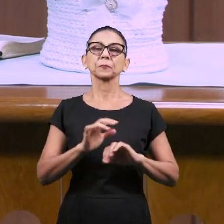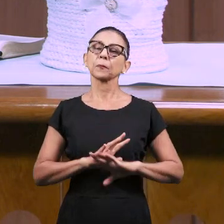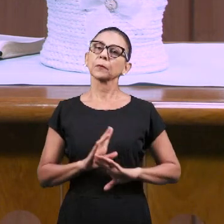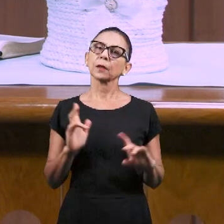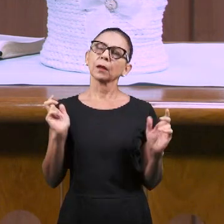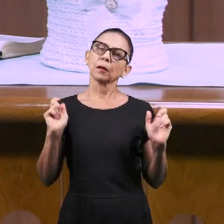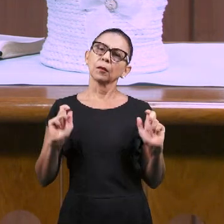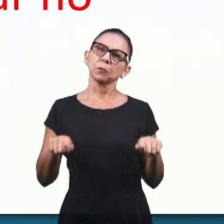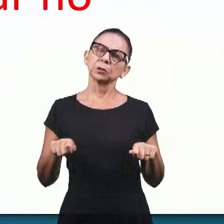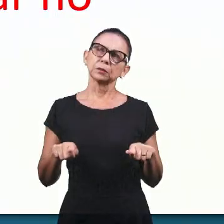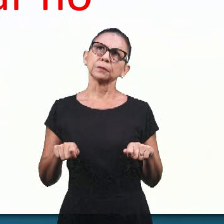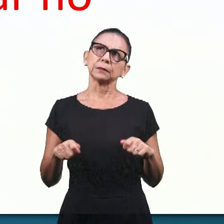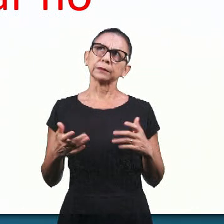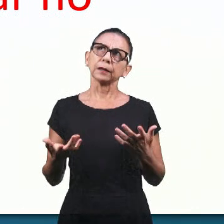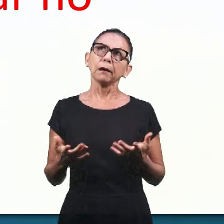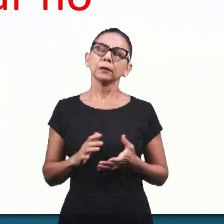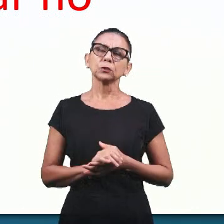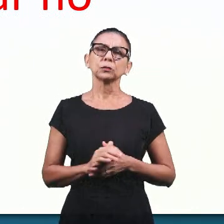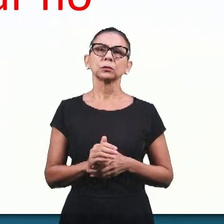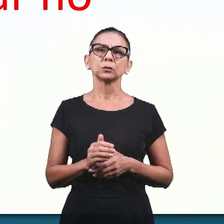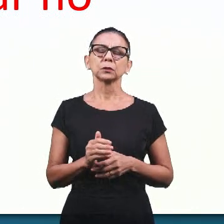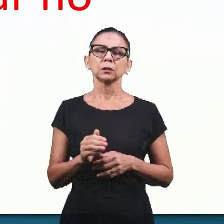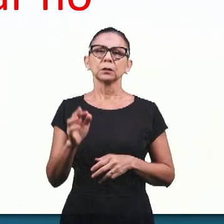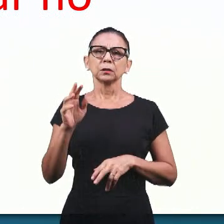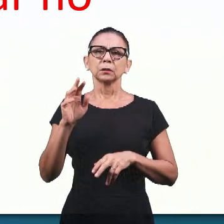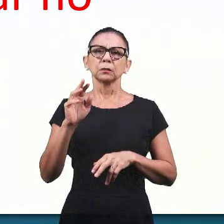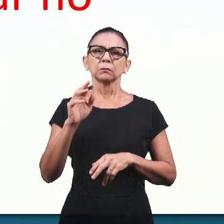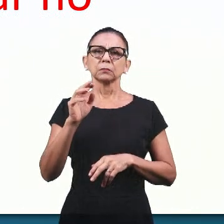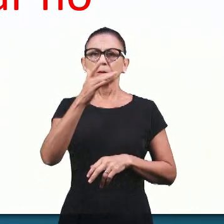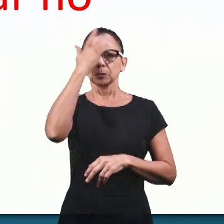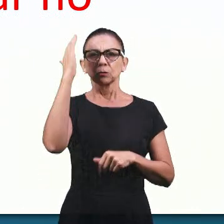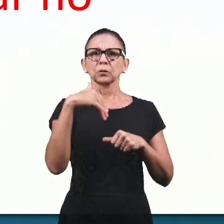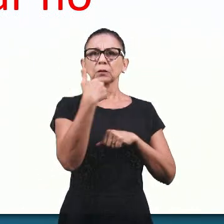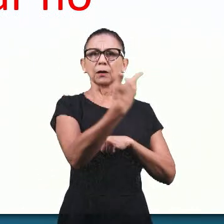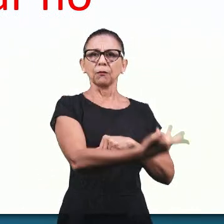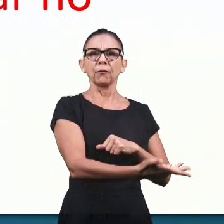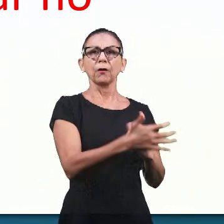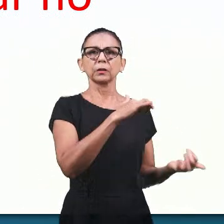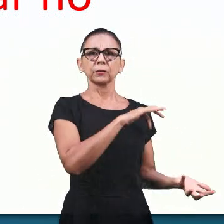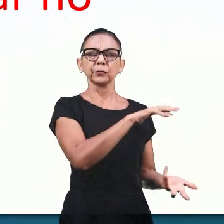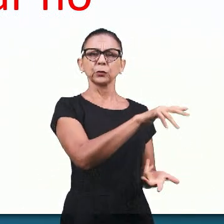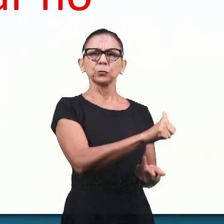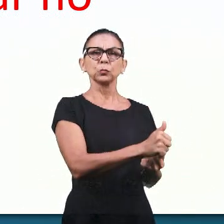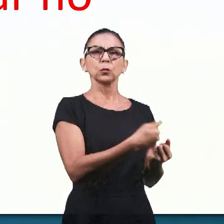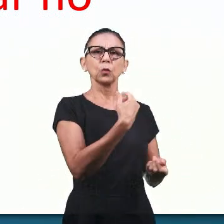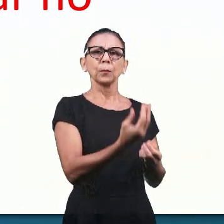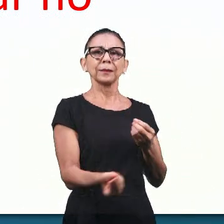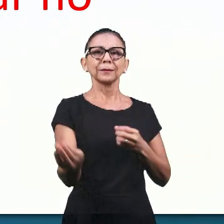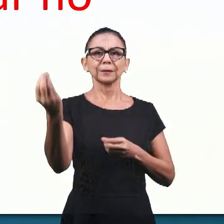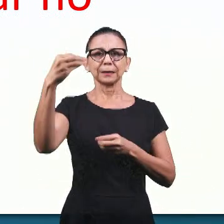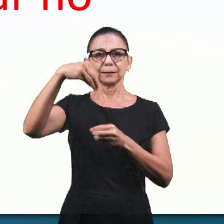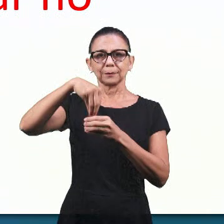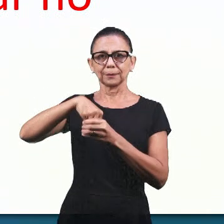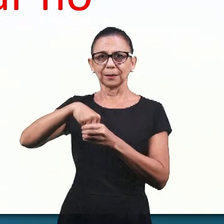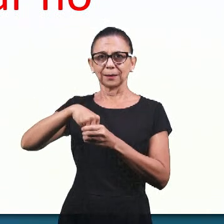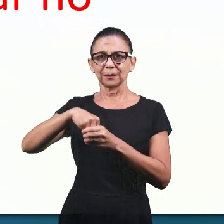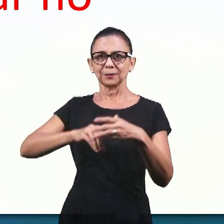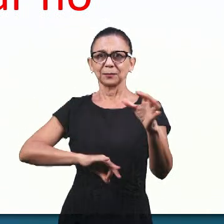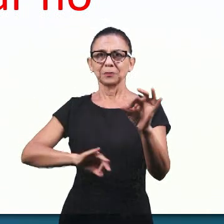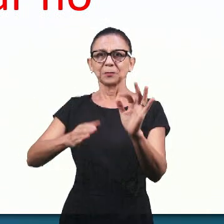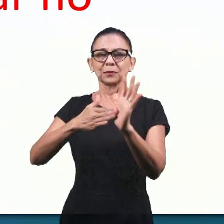euh, donc la réponse, c'est la possibilité de l'impie entrer dans le projet. Il existe, nous sommes comme